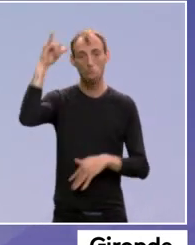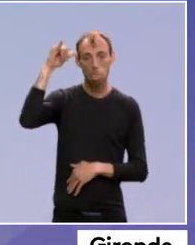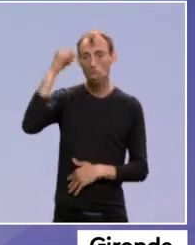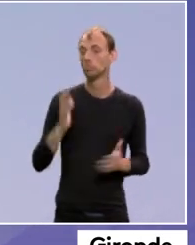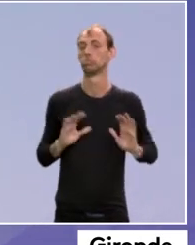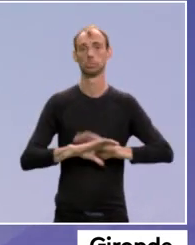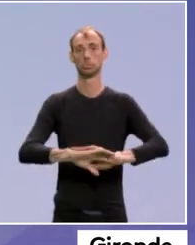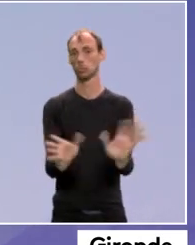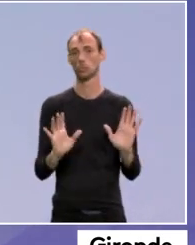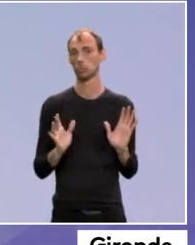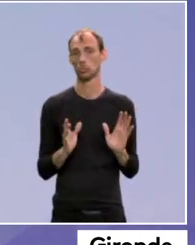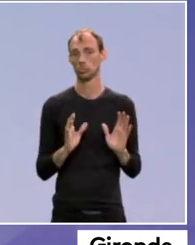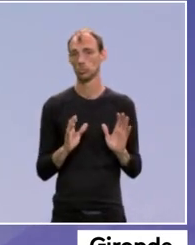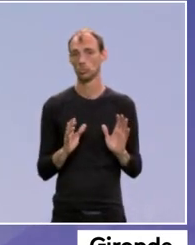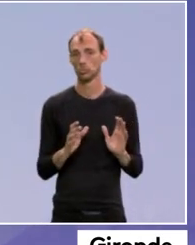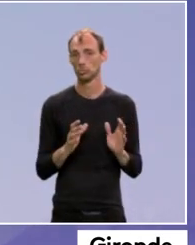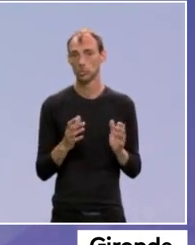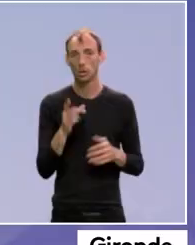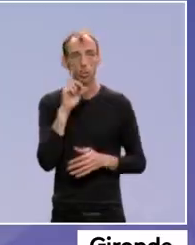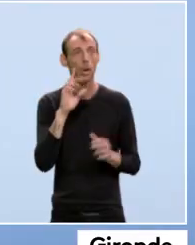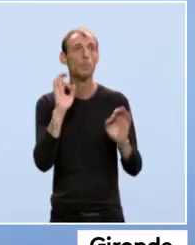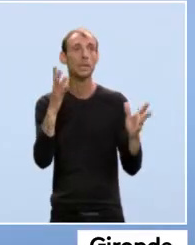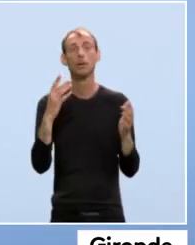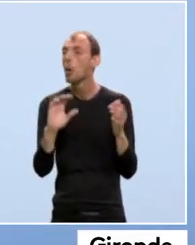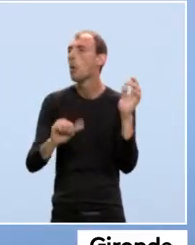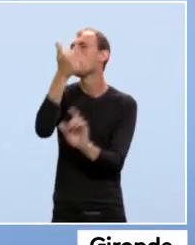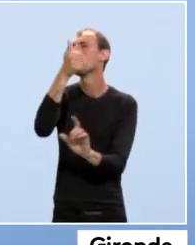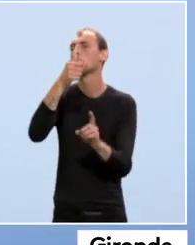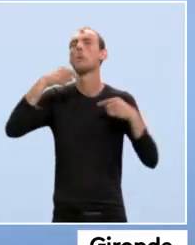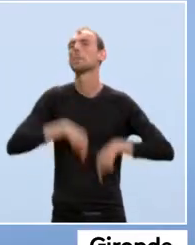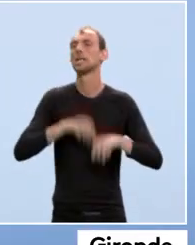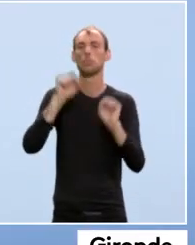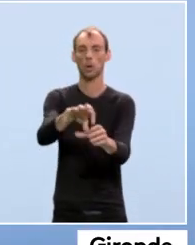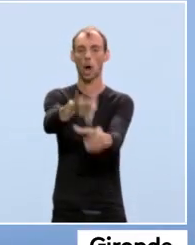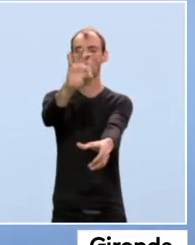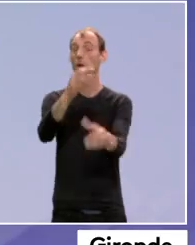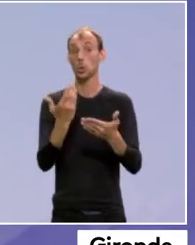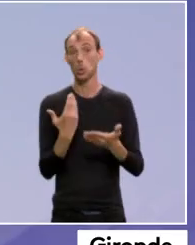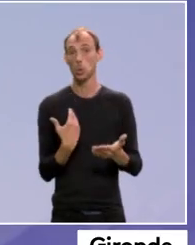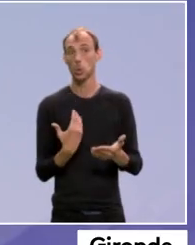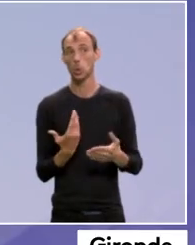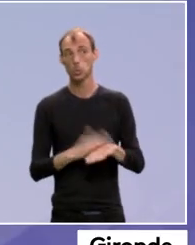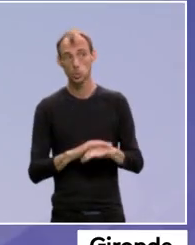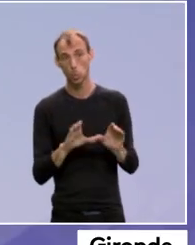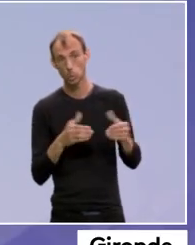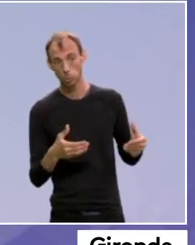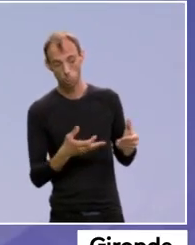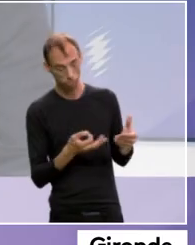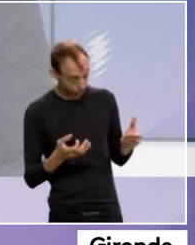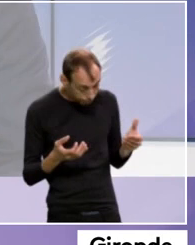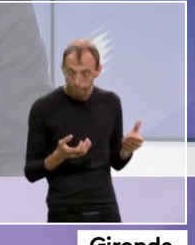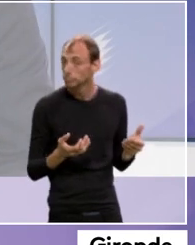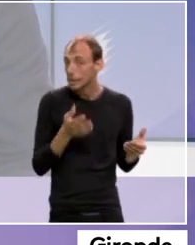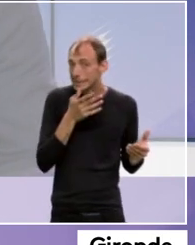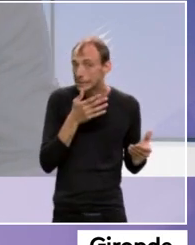montez à vos électeurs vous leur faites miroiter l'élection du premier ministre alors déjà constituent socialement constitutionnellement c'est contestable mais qui plus est